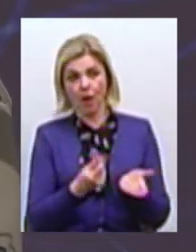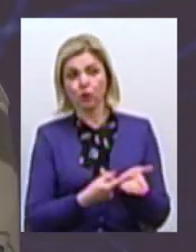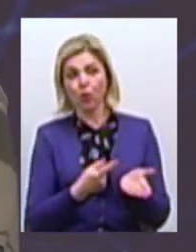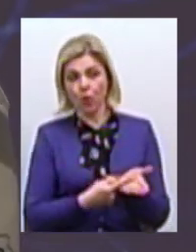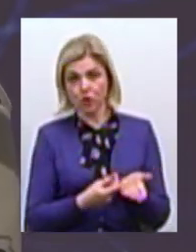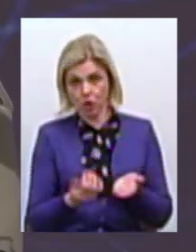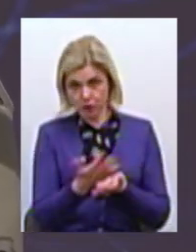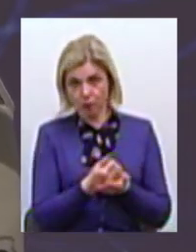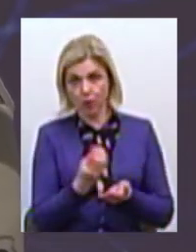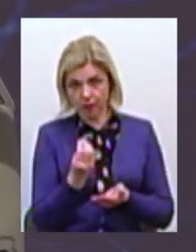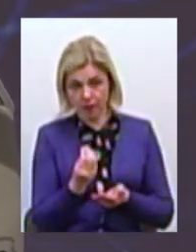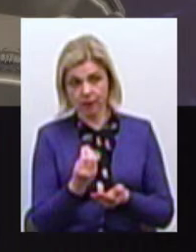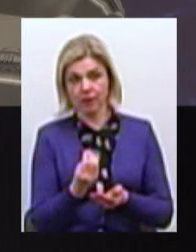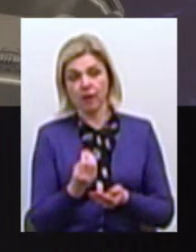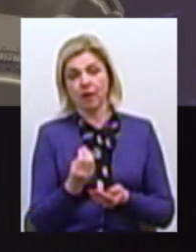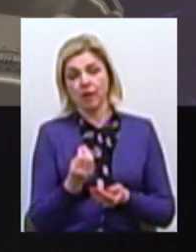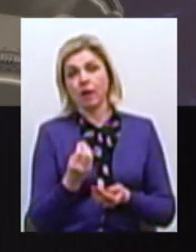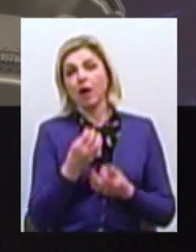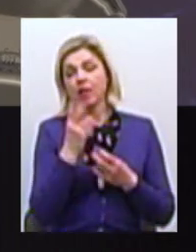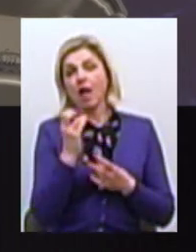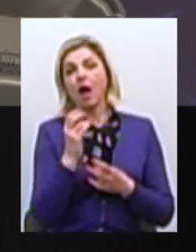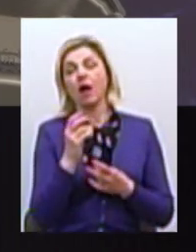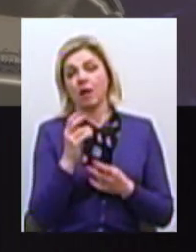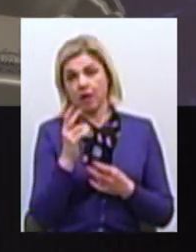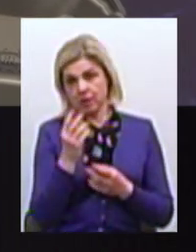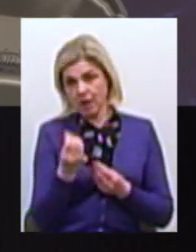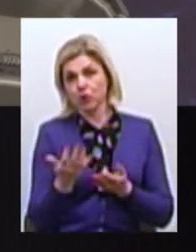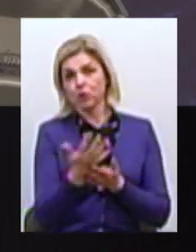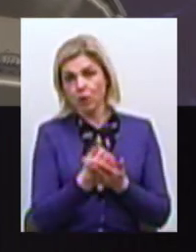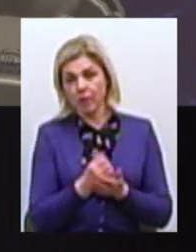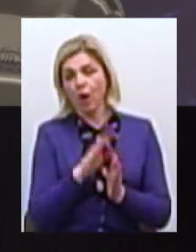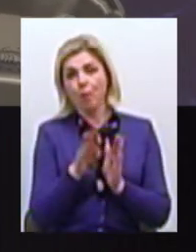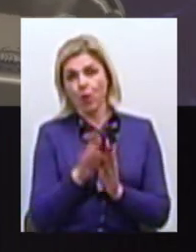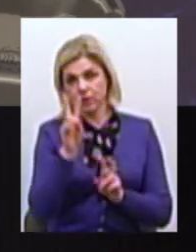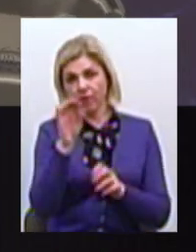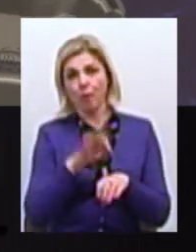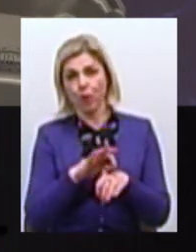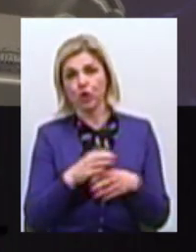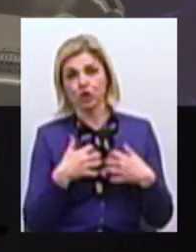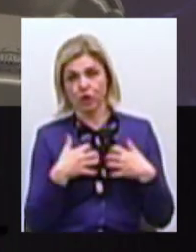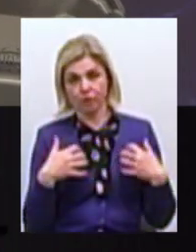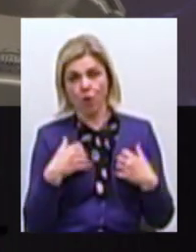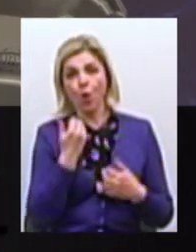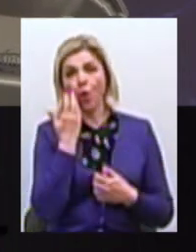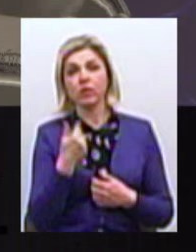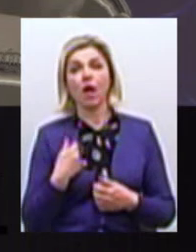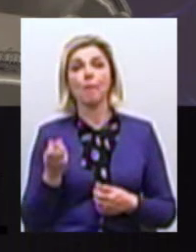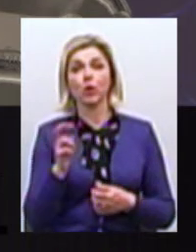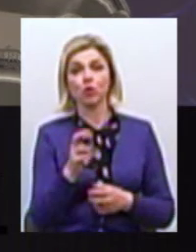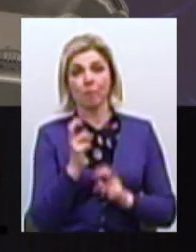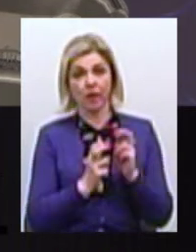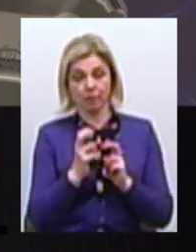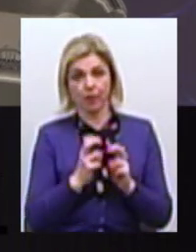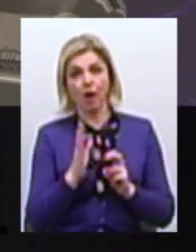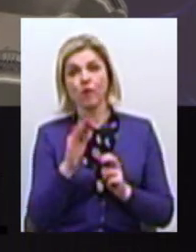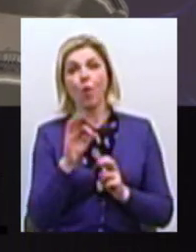вони збирають гроші не на ту? В Фейсбуці збираються гроші під больних животних. Коли я прийшов на підприємство, в офісі жив кот,